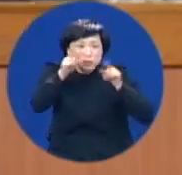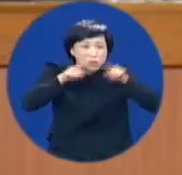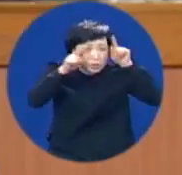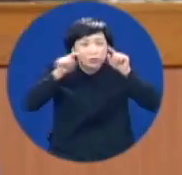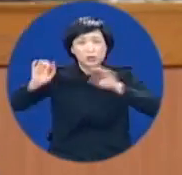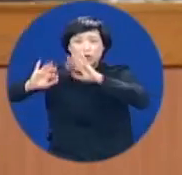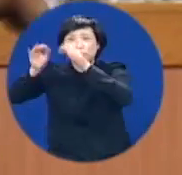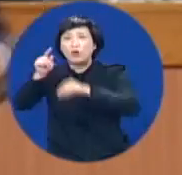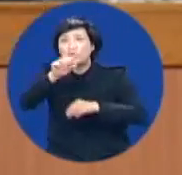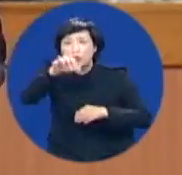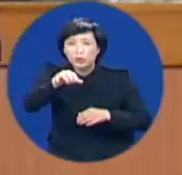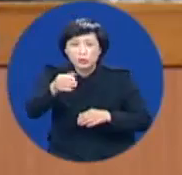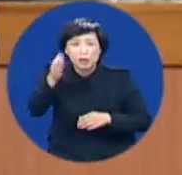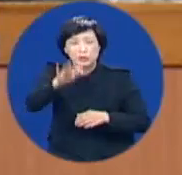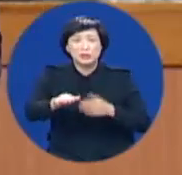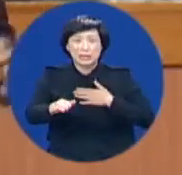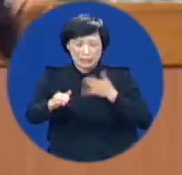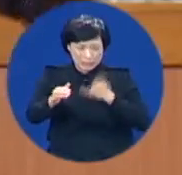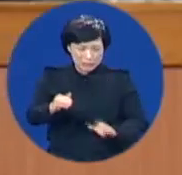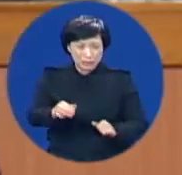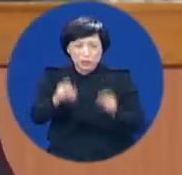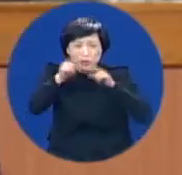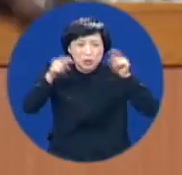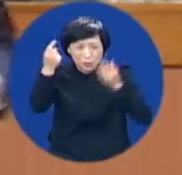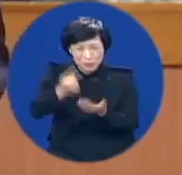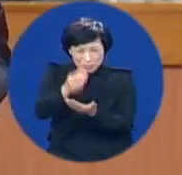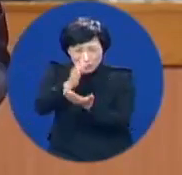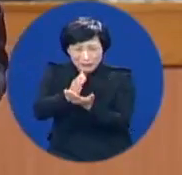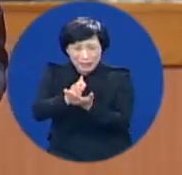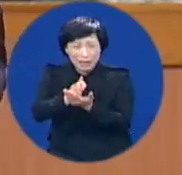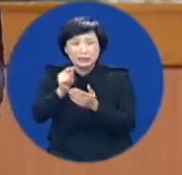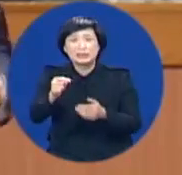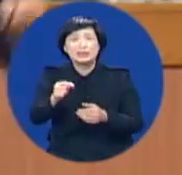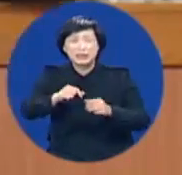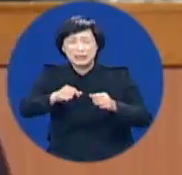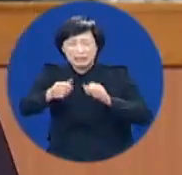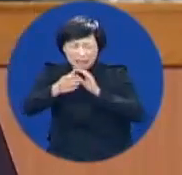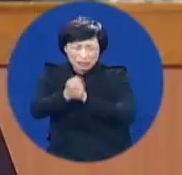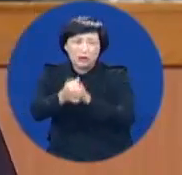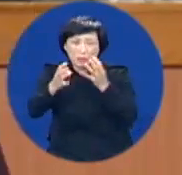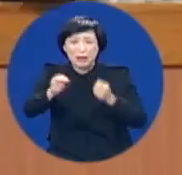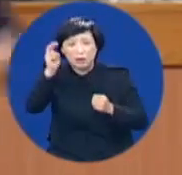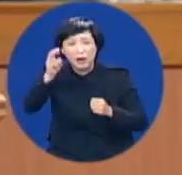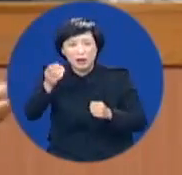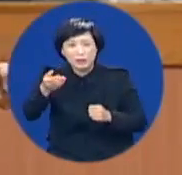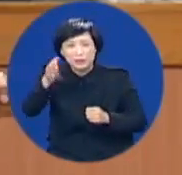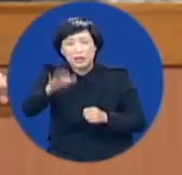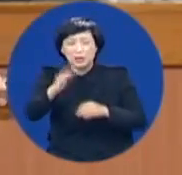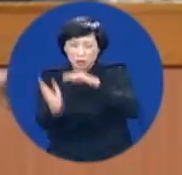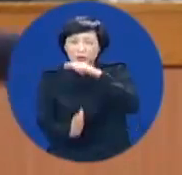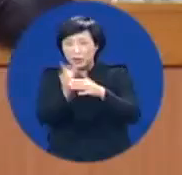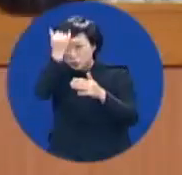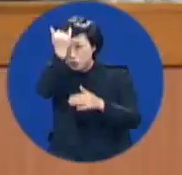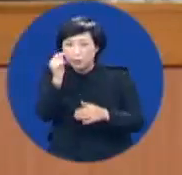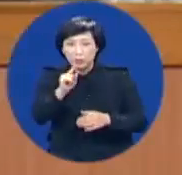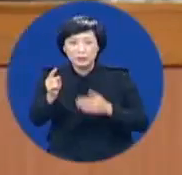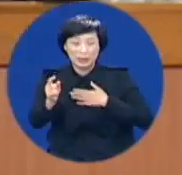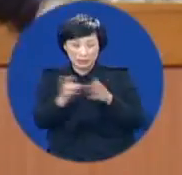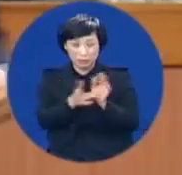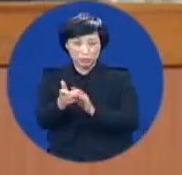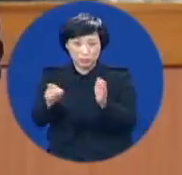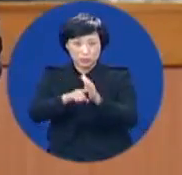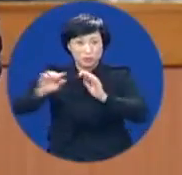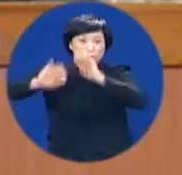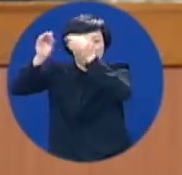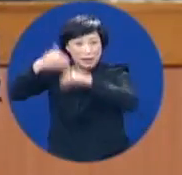내 자식은 지옥에 오지 않게 하소서. 몸부림을 치거니 최고의 효도는 내가 예수 믿고 천국 가는 것입니다. 그런